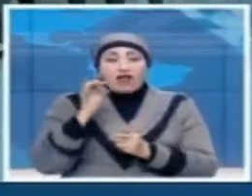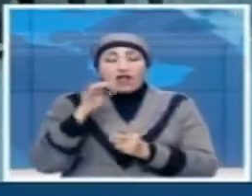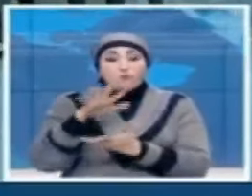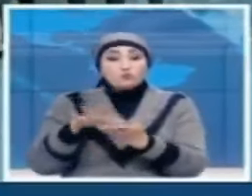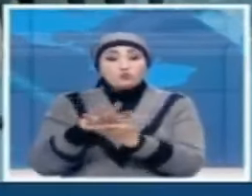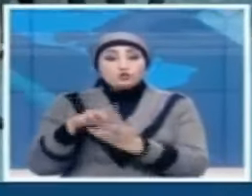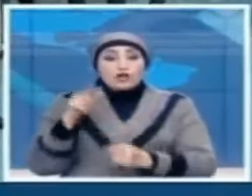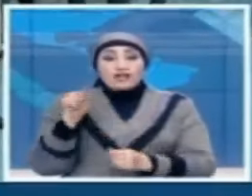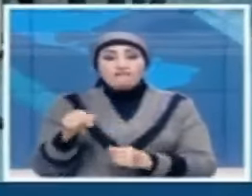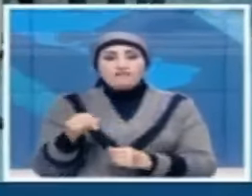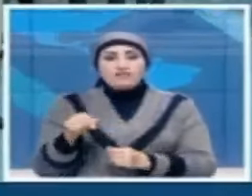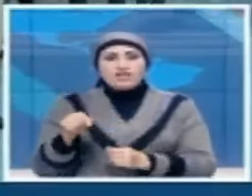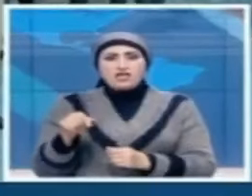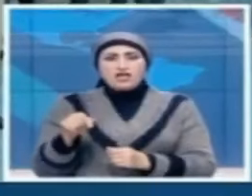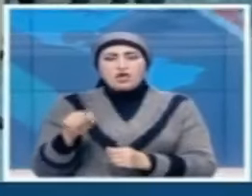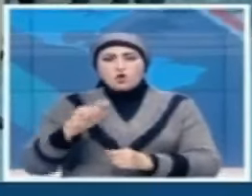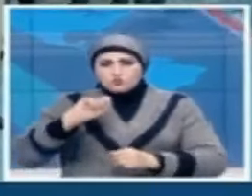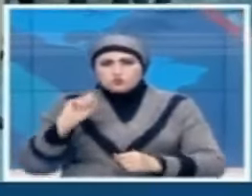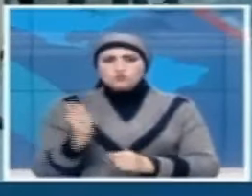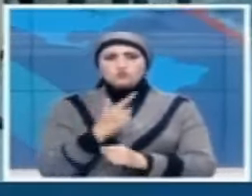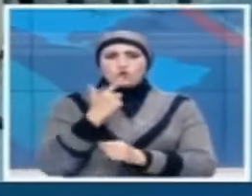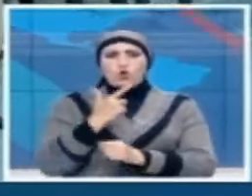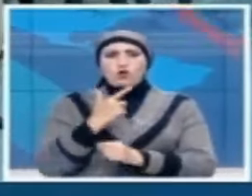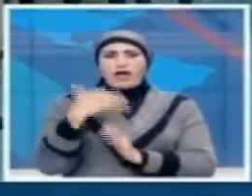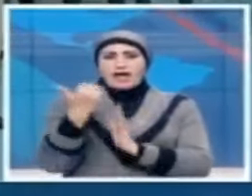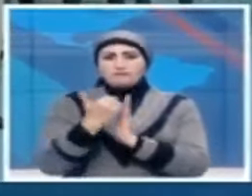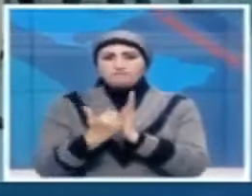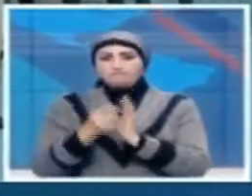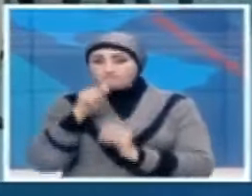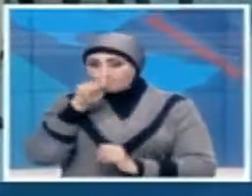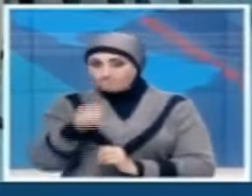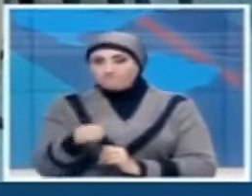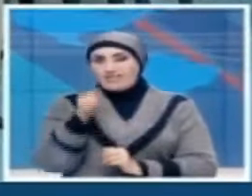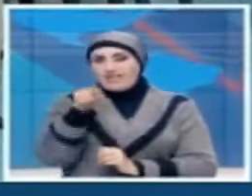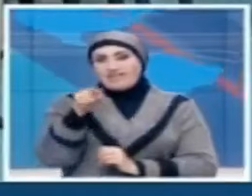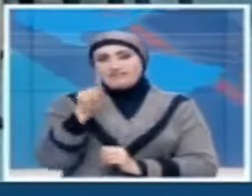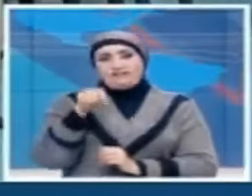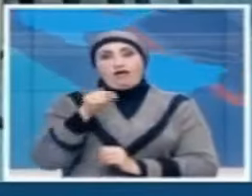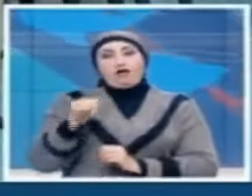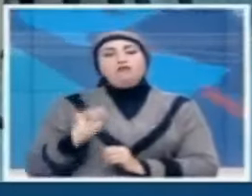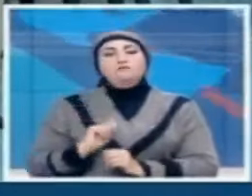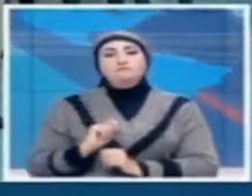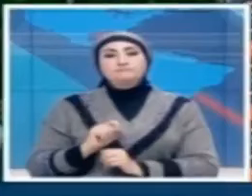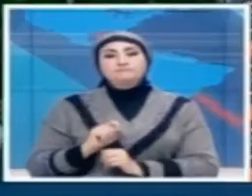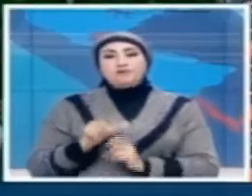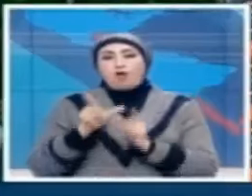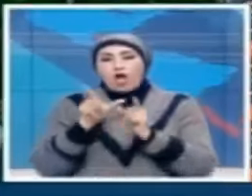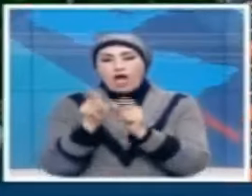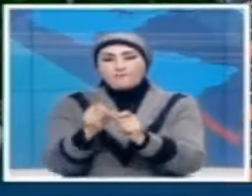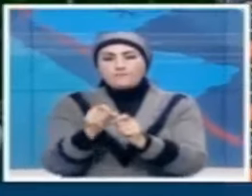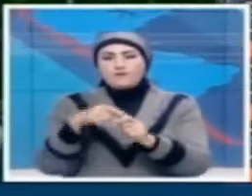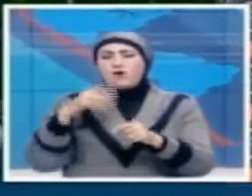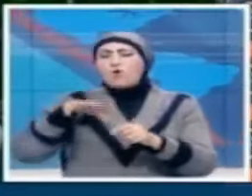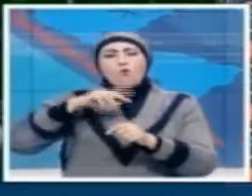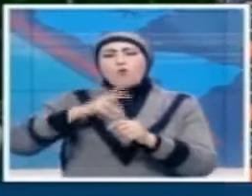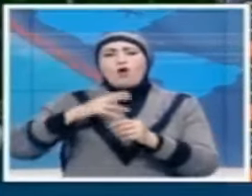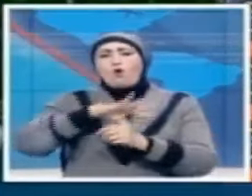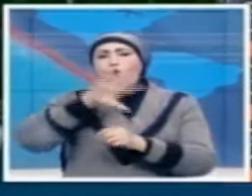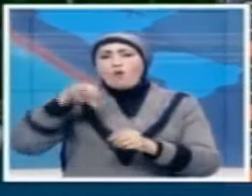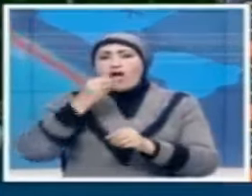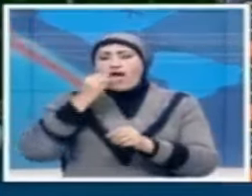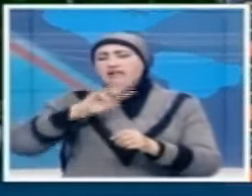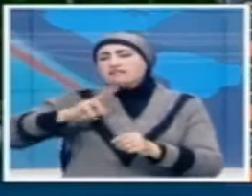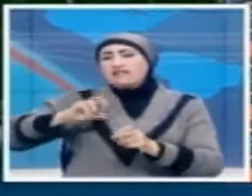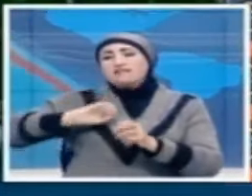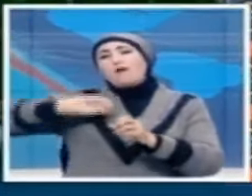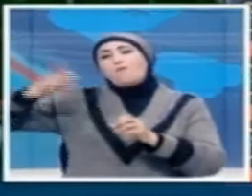مشكلة اقدر اقدر اخد الاجراء ضد المكان اللي خرج هذه الشحنه، وما وقفش تصدير كل